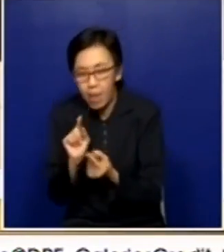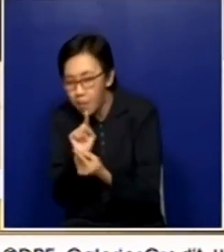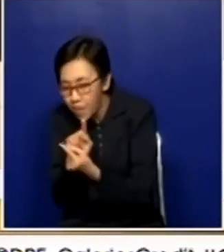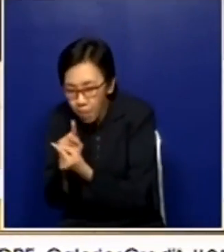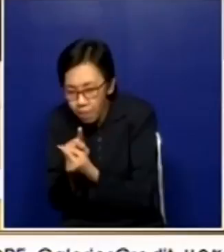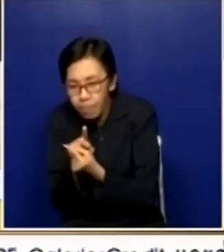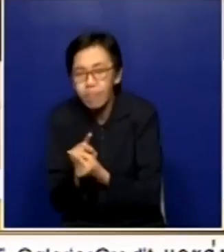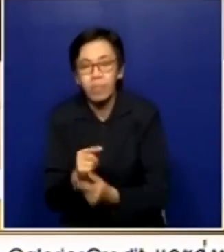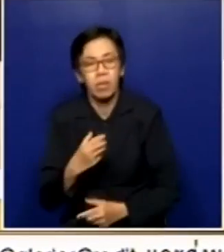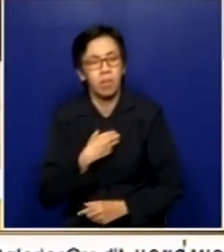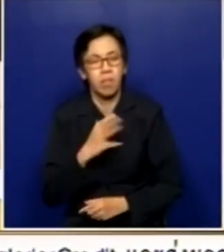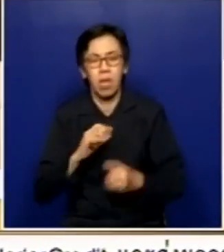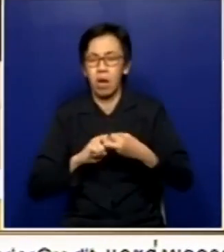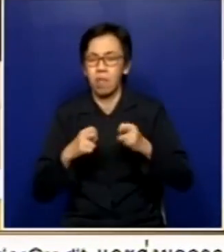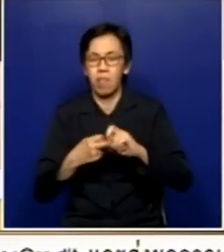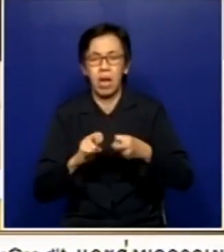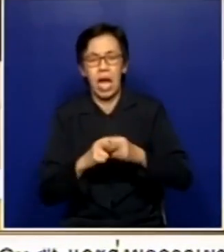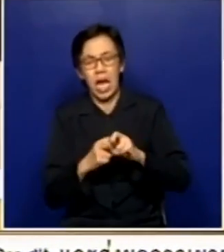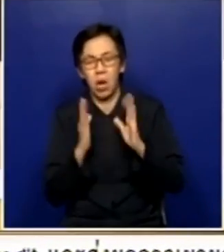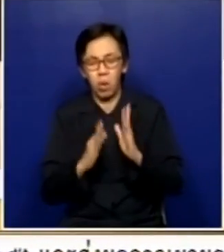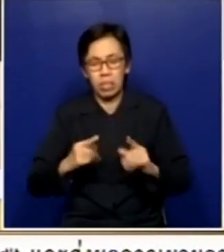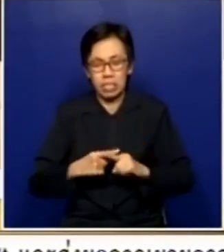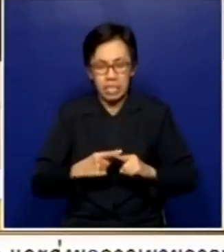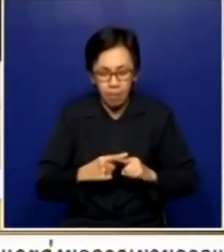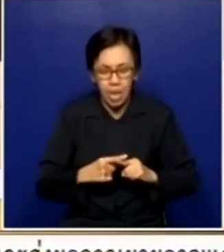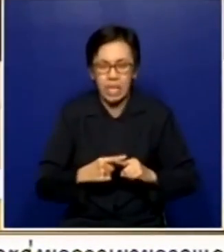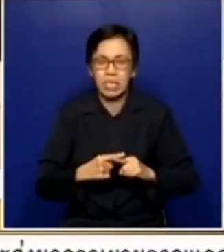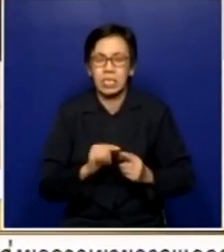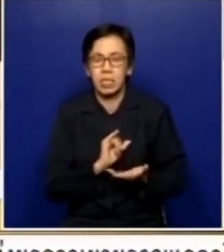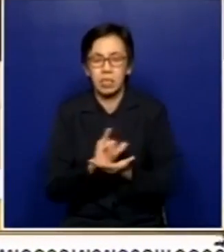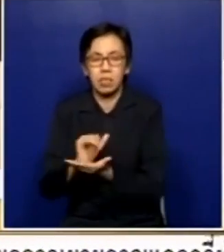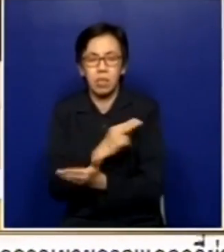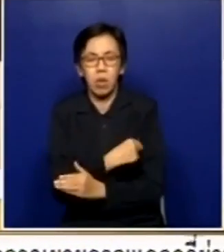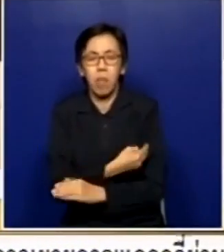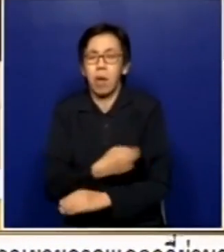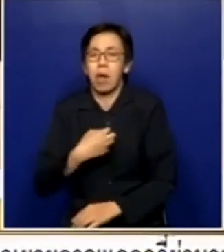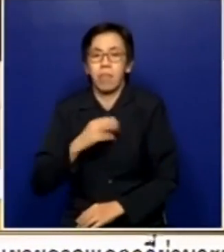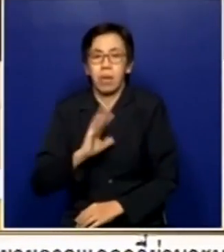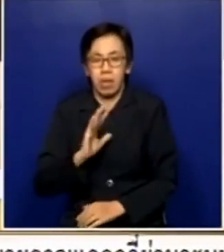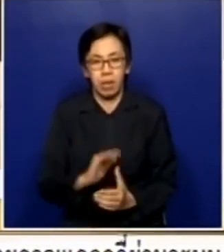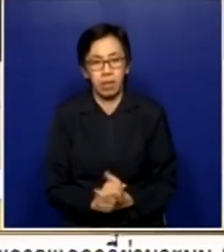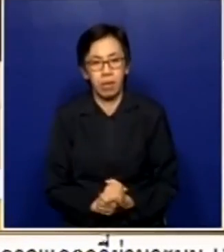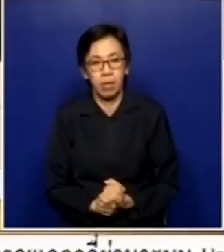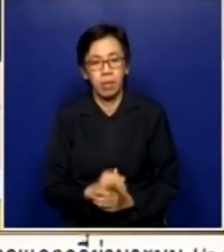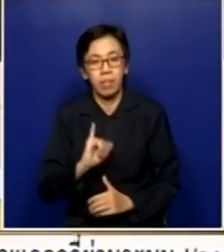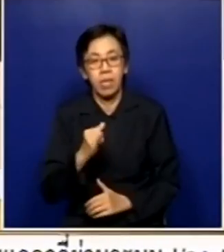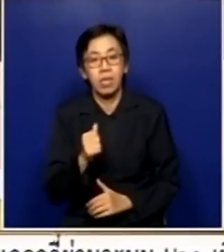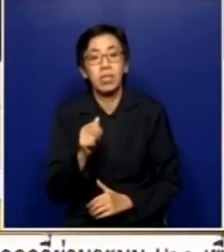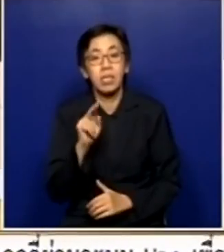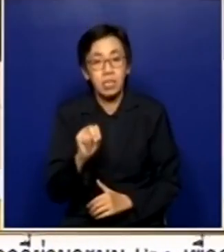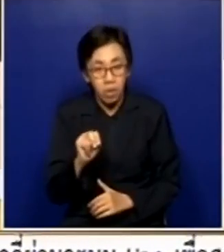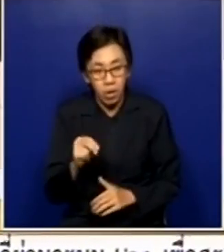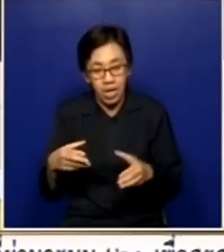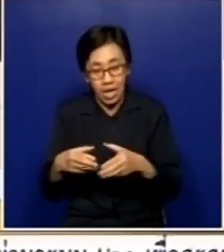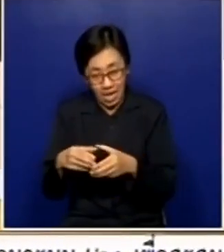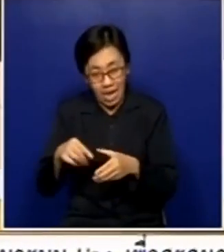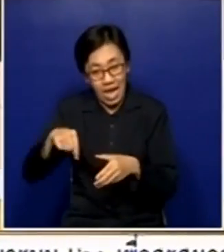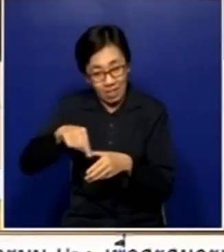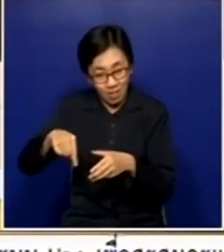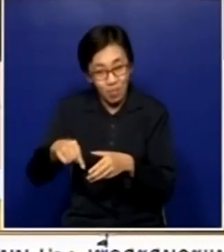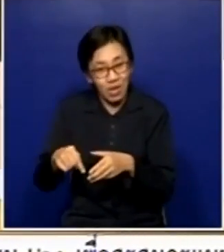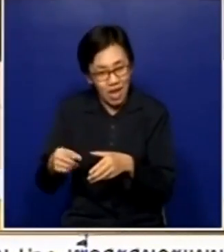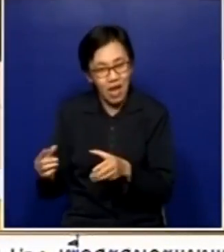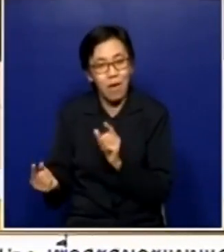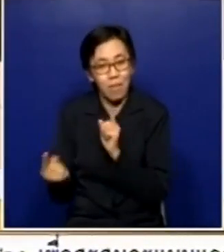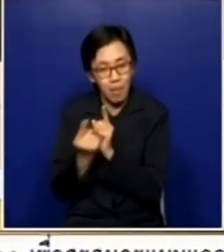ไม่มีใครอยากให้สิ่งนี้เกิดขึ้นนะครับถ้าตันจอห์นคณะจำได้วันที่มาพบผมนะครับ